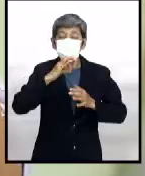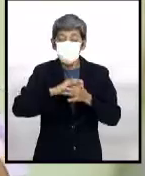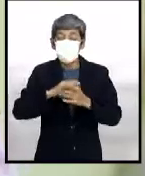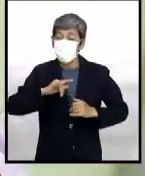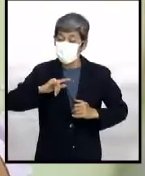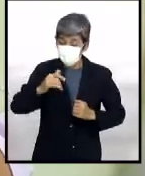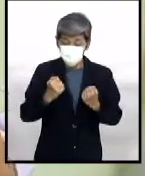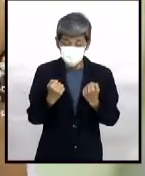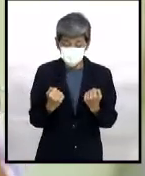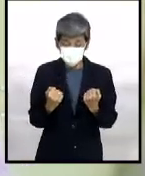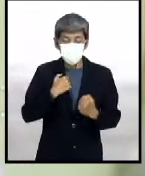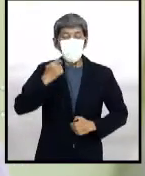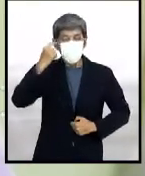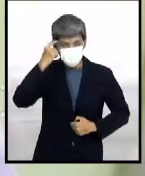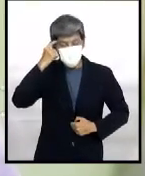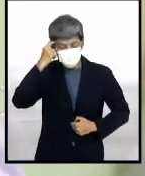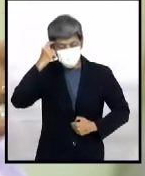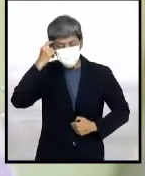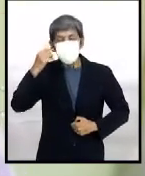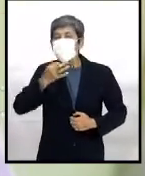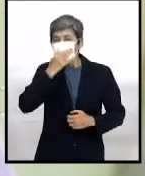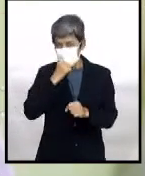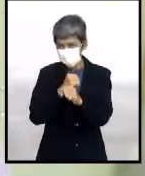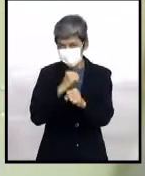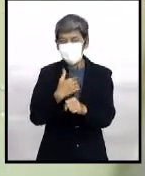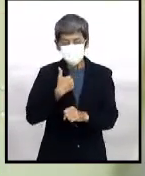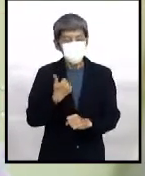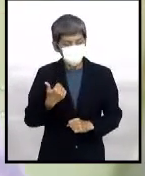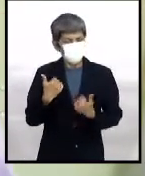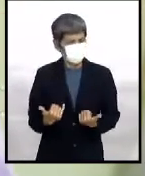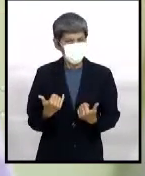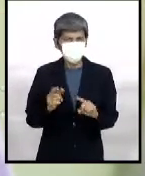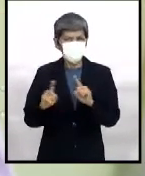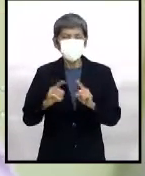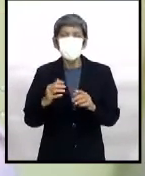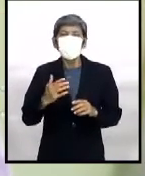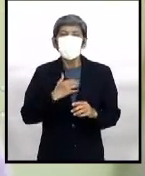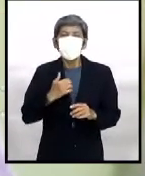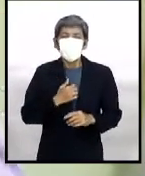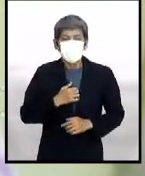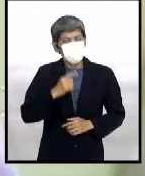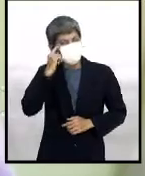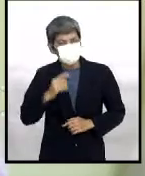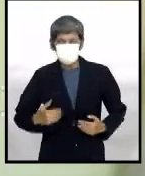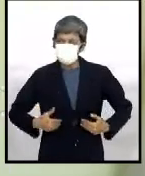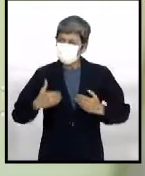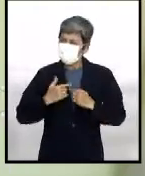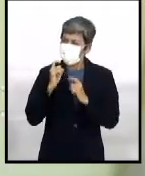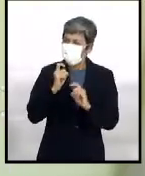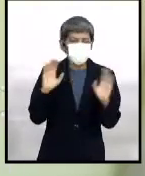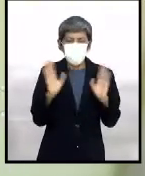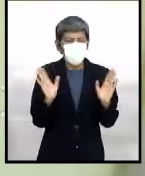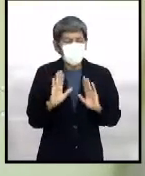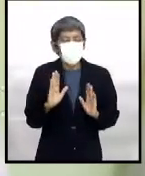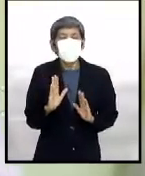ไปบินสายการบินแล้วเกิดโอเคเรารับทราบเรื่องความเสี่ยงแล้วทำมาหากินยังรับได้แต่อันเนี้ยผมจะไปเสี่ยงทำไมเสี่ยงให้ลูกไม่มี